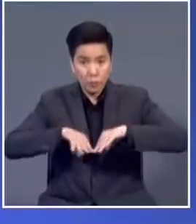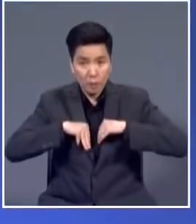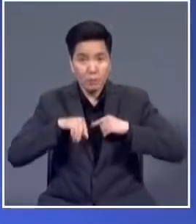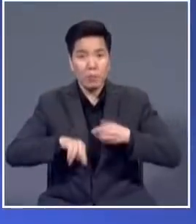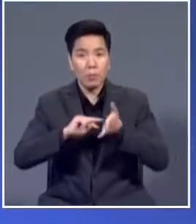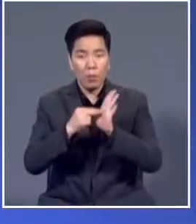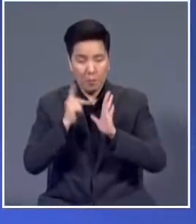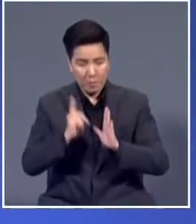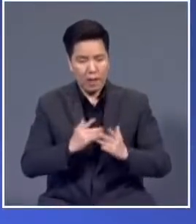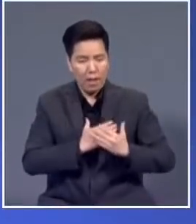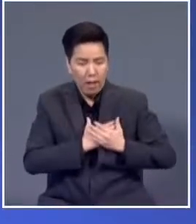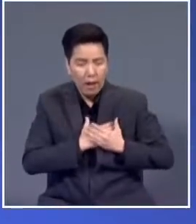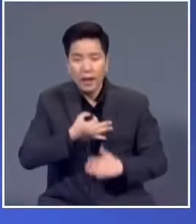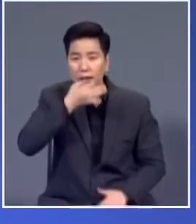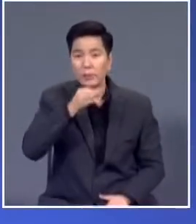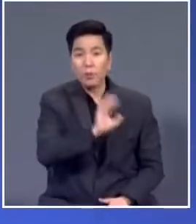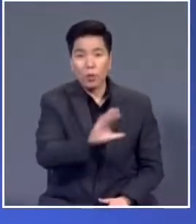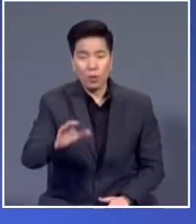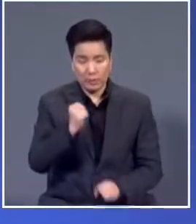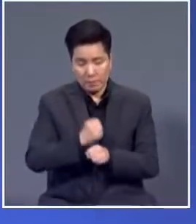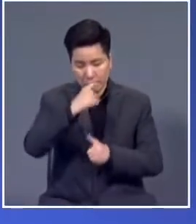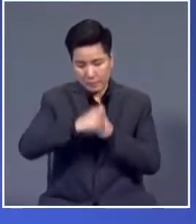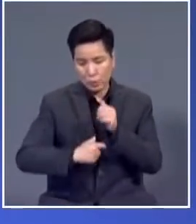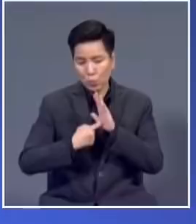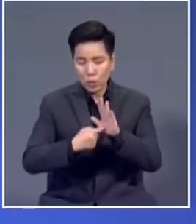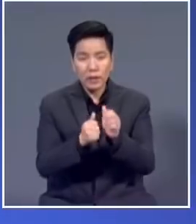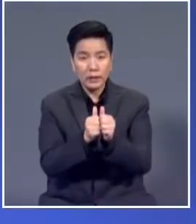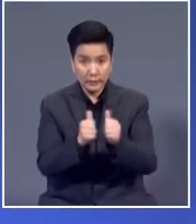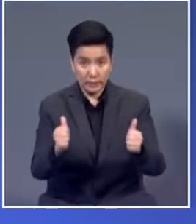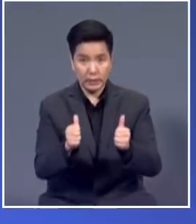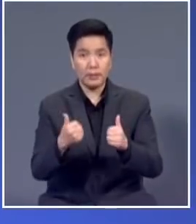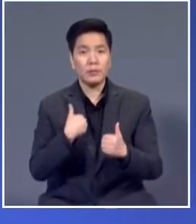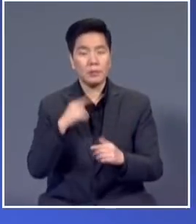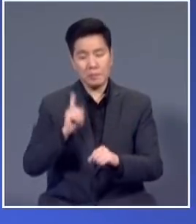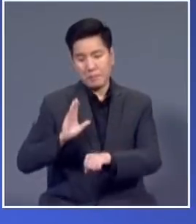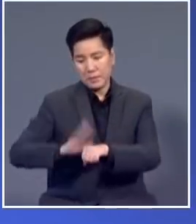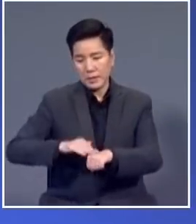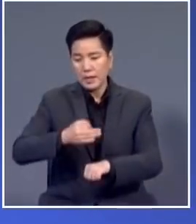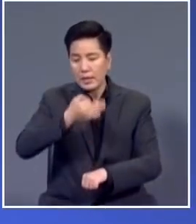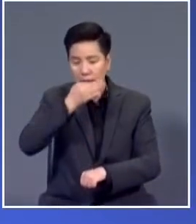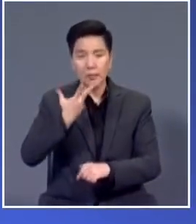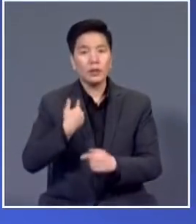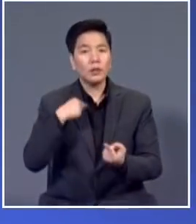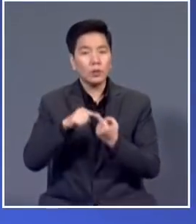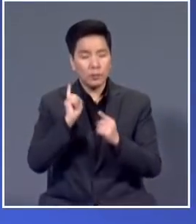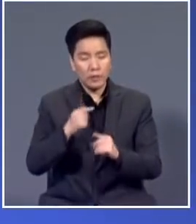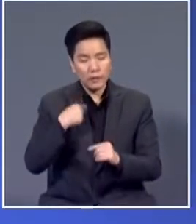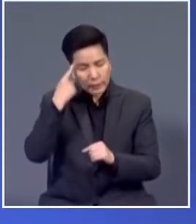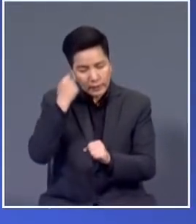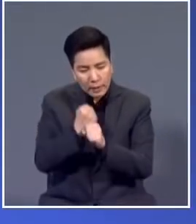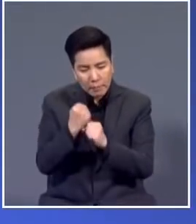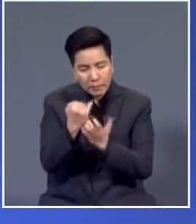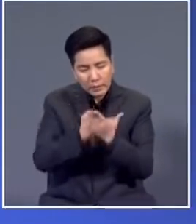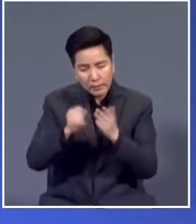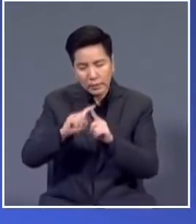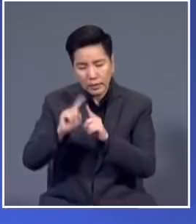ป็นผู้ที่มีความรักในอาชีพประพฤติตนเป็นตัวอย่างที่ดีมีความเป็นมืออาชีพแล้วก็ยังเป็นผู้สร้างสรรค์ผลงานจะ